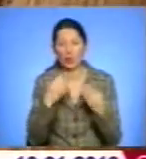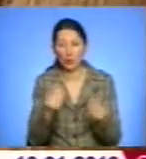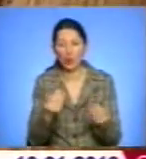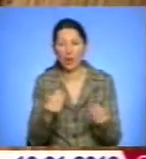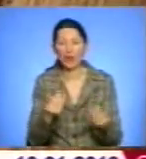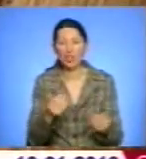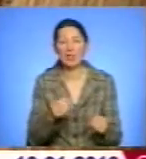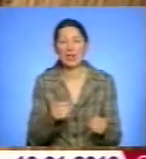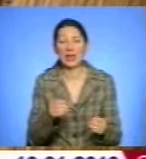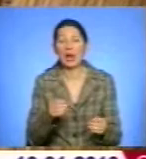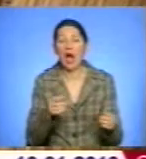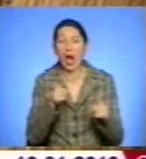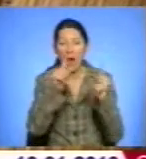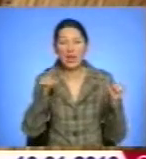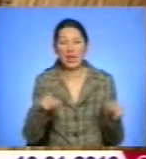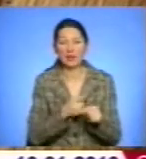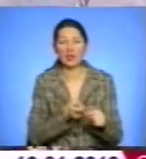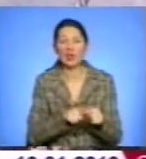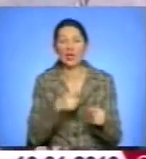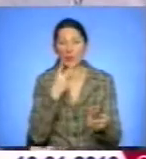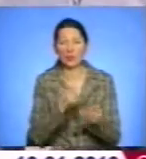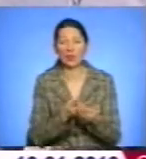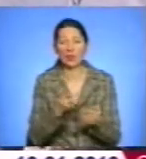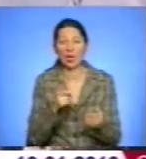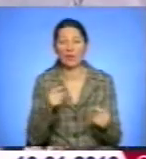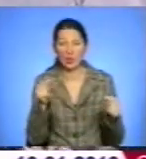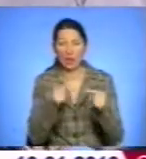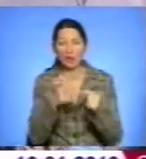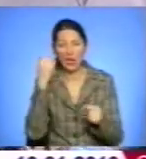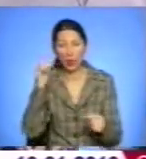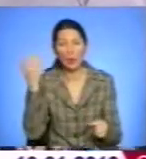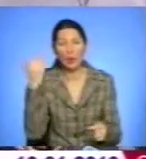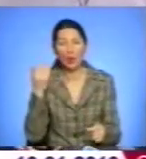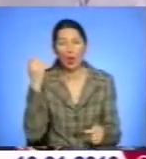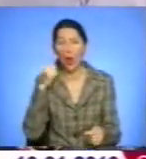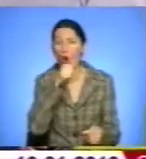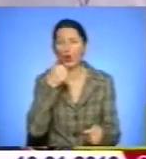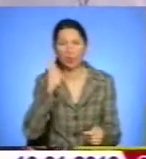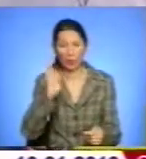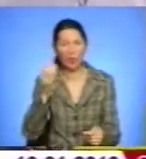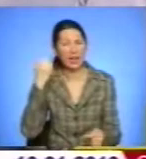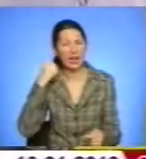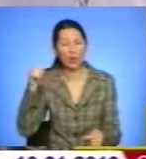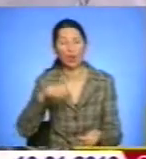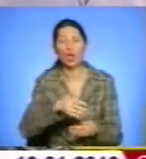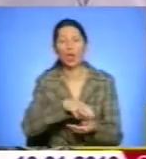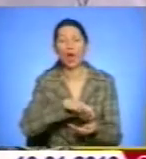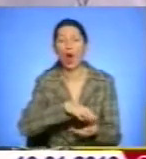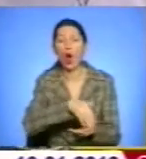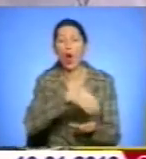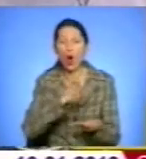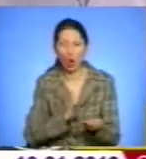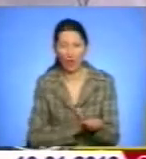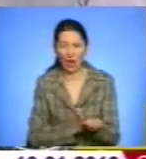України в категорії «Кулінарія. Розміри». У минулому році був рекордний каравай, а сьогодні дійсно у ці